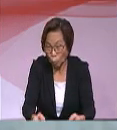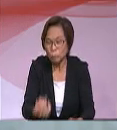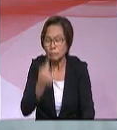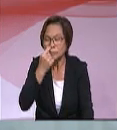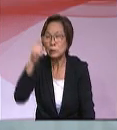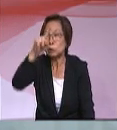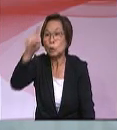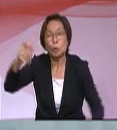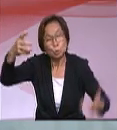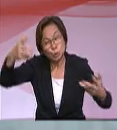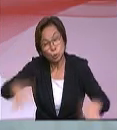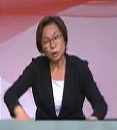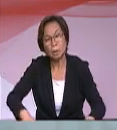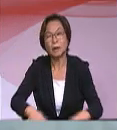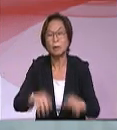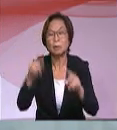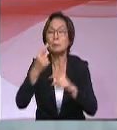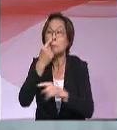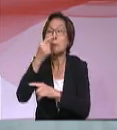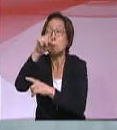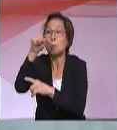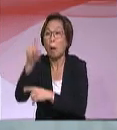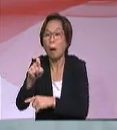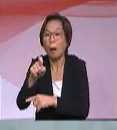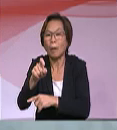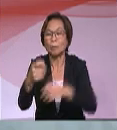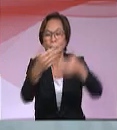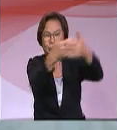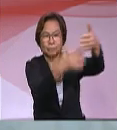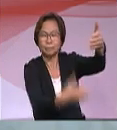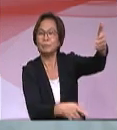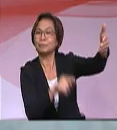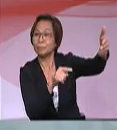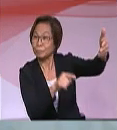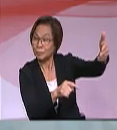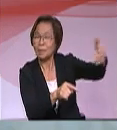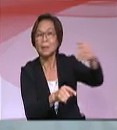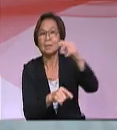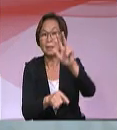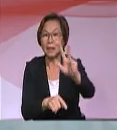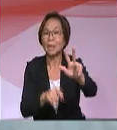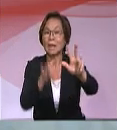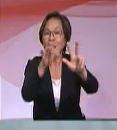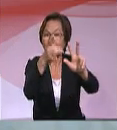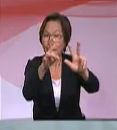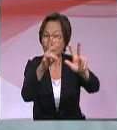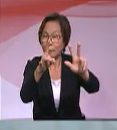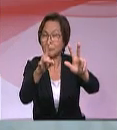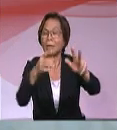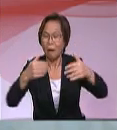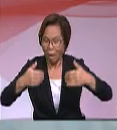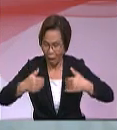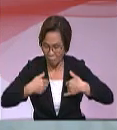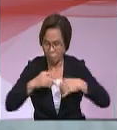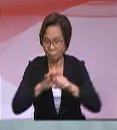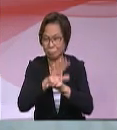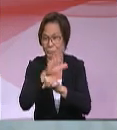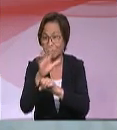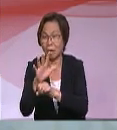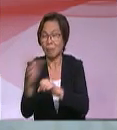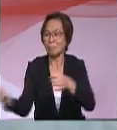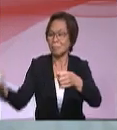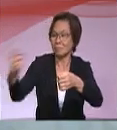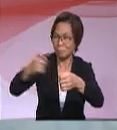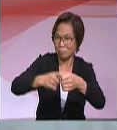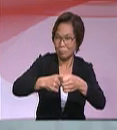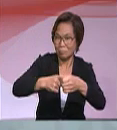kluster ini. Dan pecahan saringan bagi kluster ini adalah seperti berikut, iaitu 318 kes dikesan positif yang